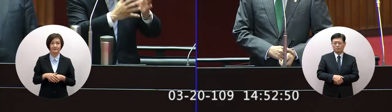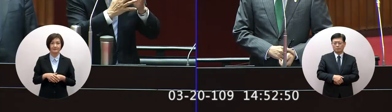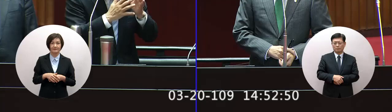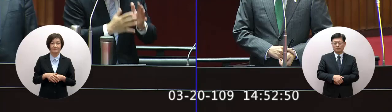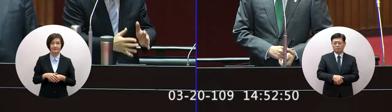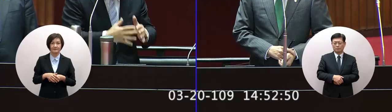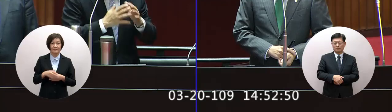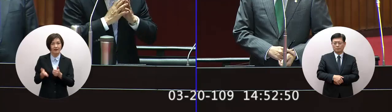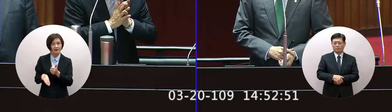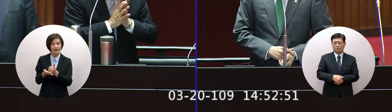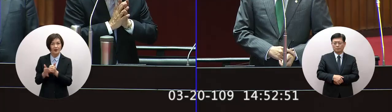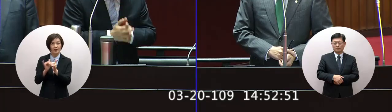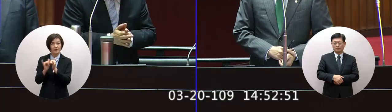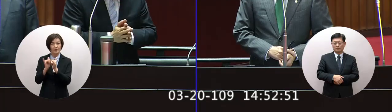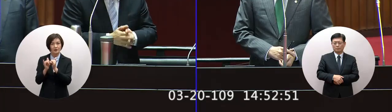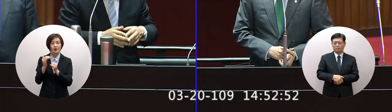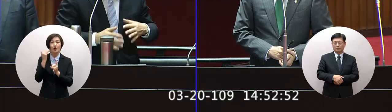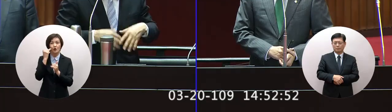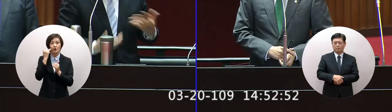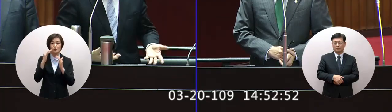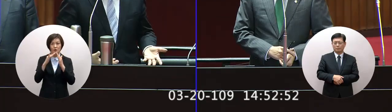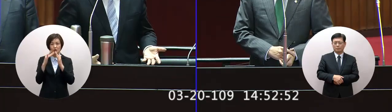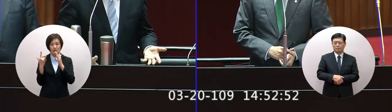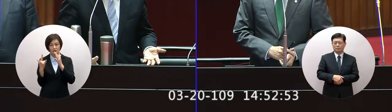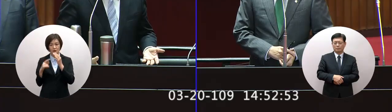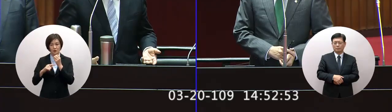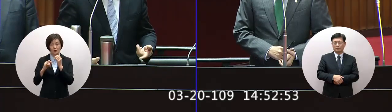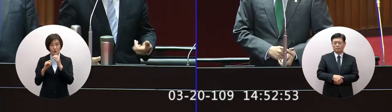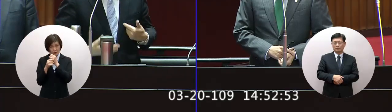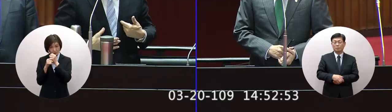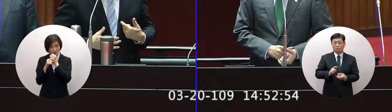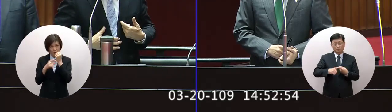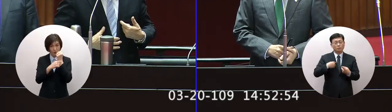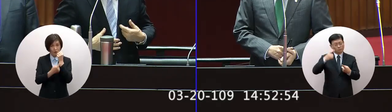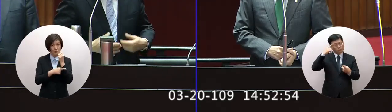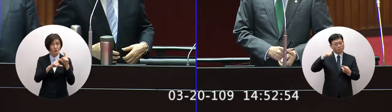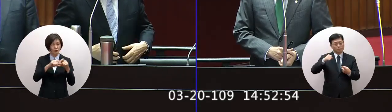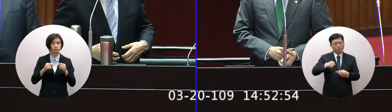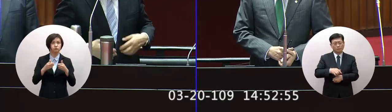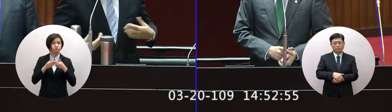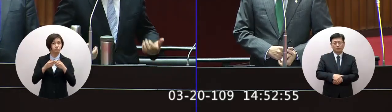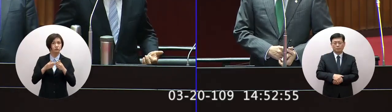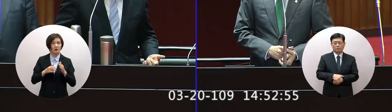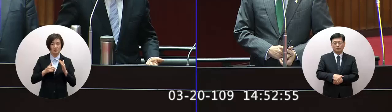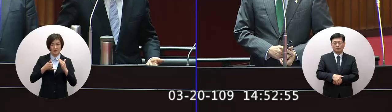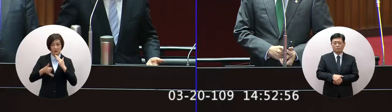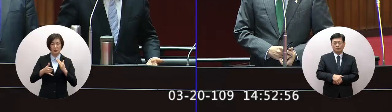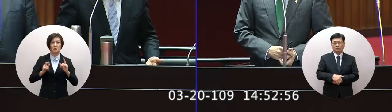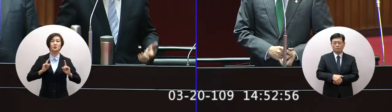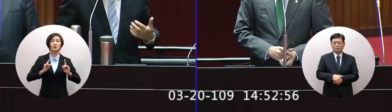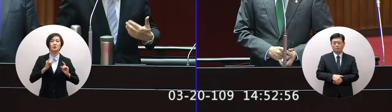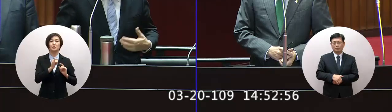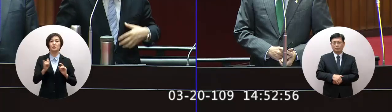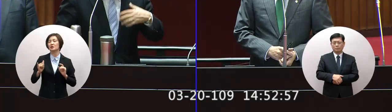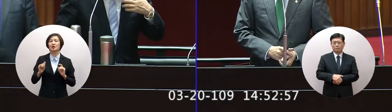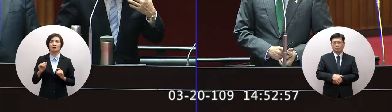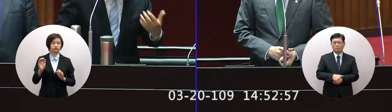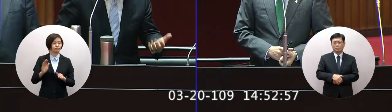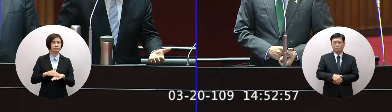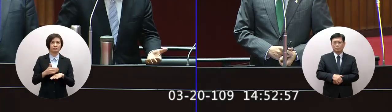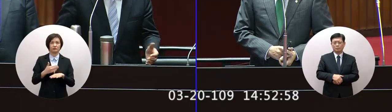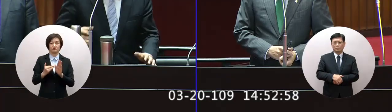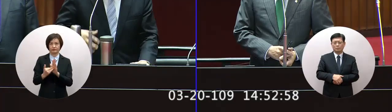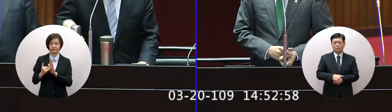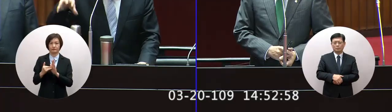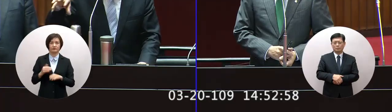民众乖乖的接受检疫，不要爬爬照。 对，这我同意了。 有人说哦，还可以有钱领，其实